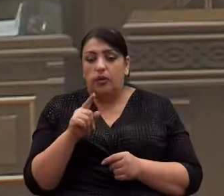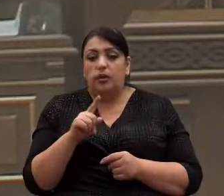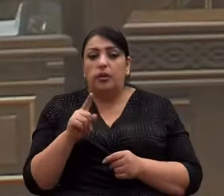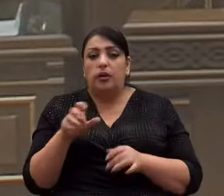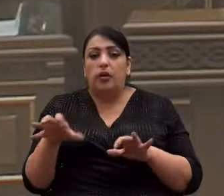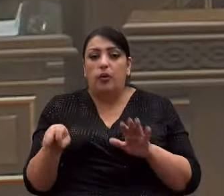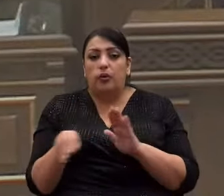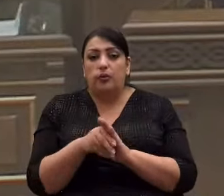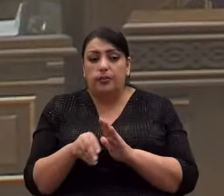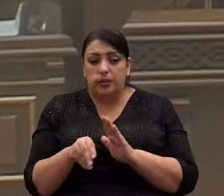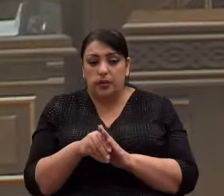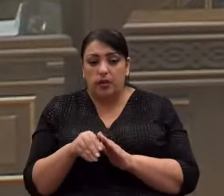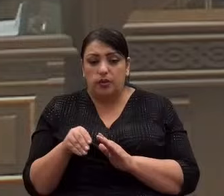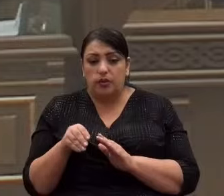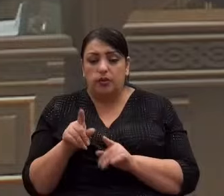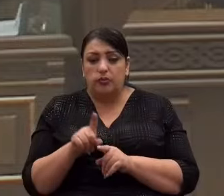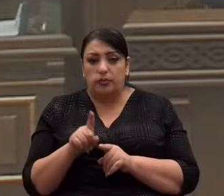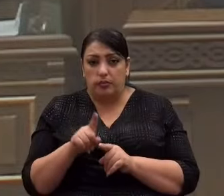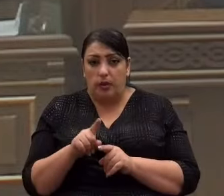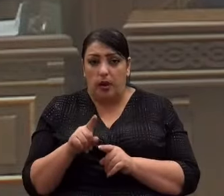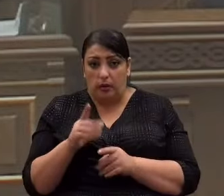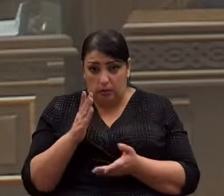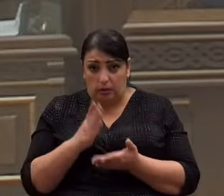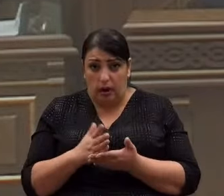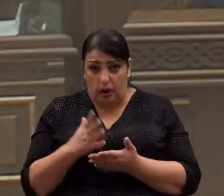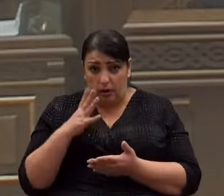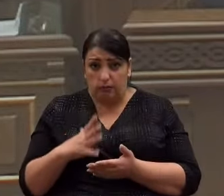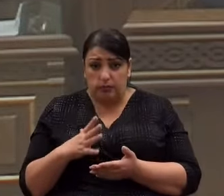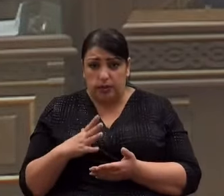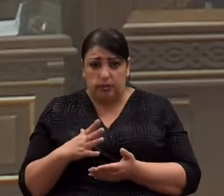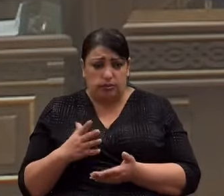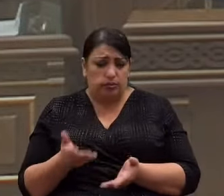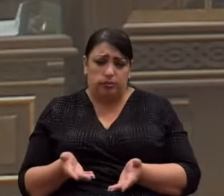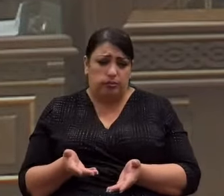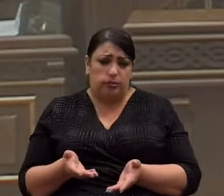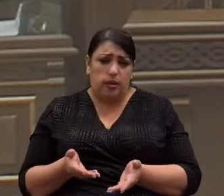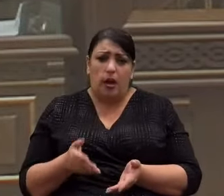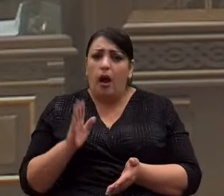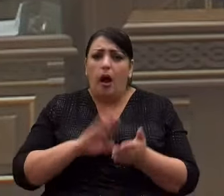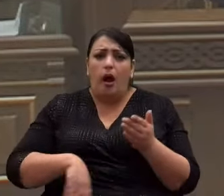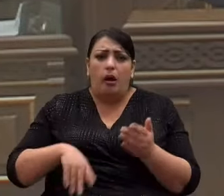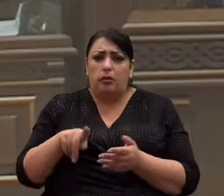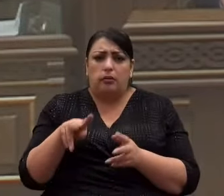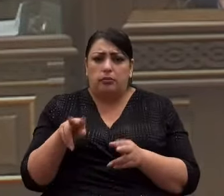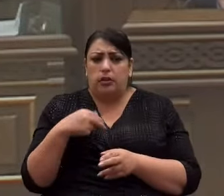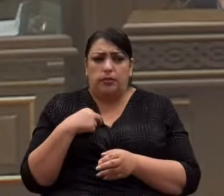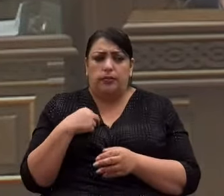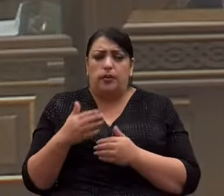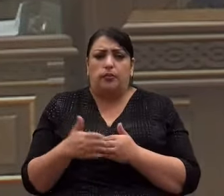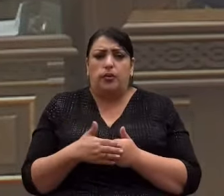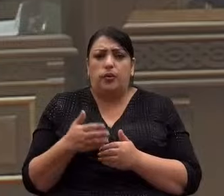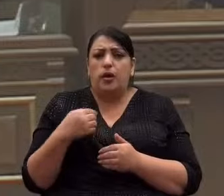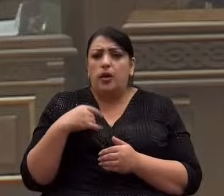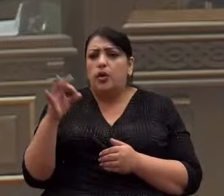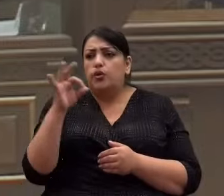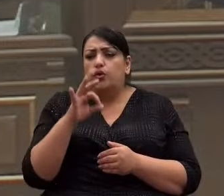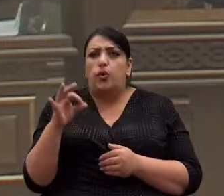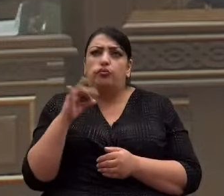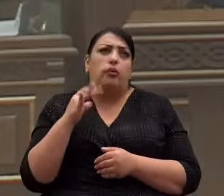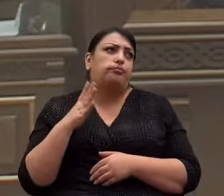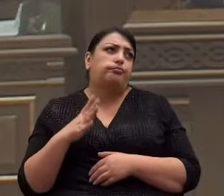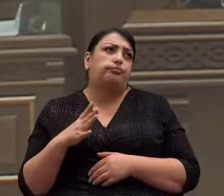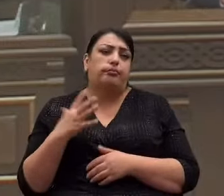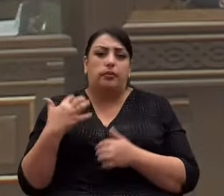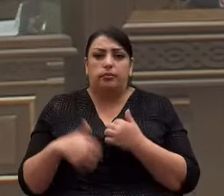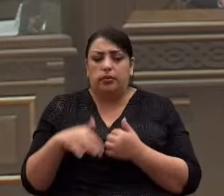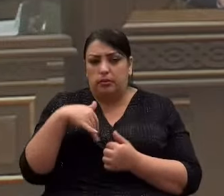կոռուպցիայի նկատմամբ զրո հանդուրժողականությունը չպետք է դրան հասնենք առանց դրա չի լինի մեր մոտ չկա այդ զրո հանդուրժողականությունը մեր